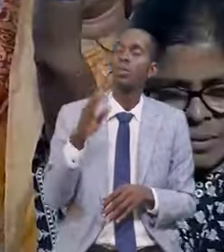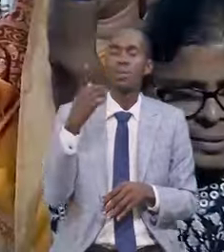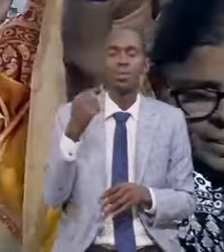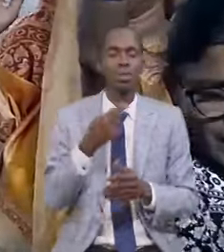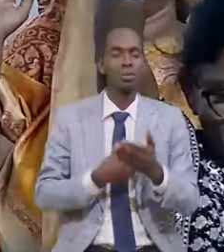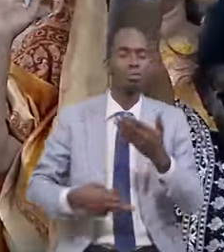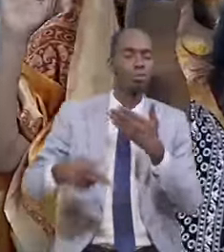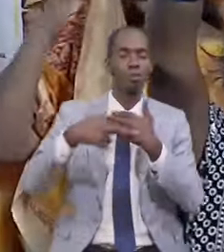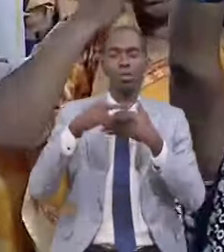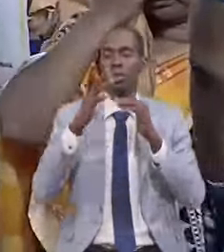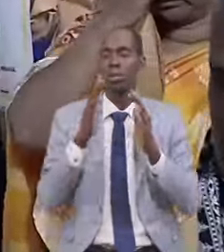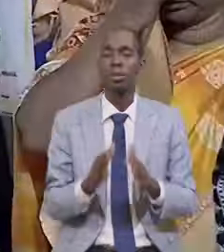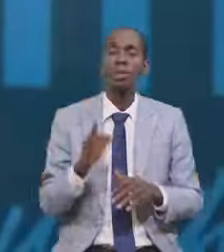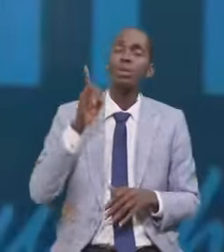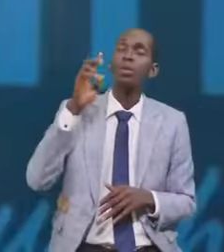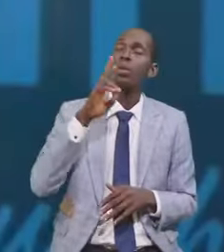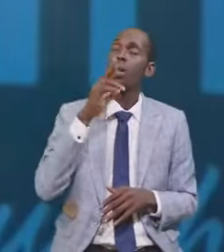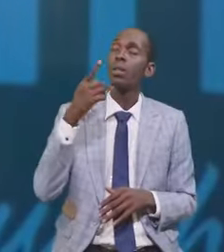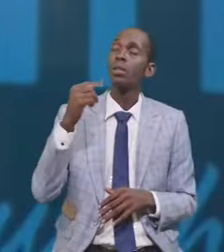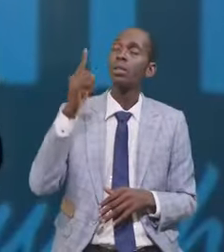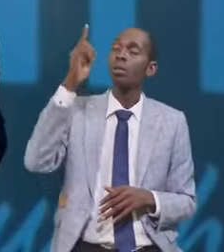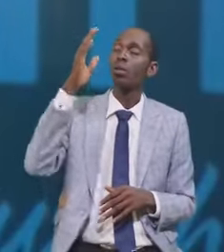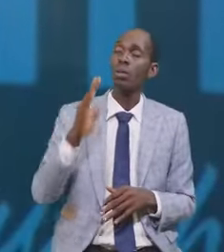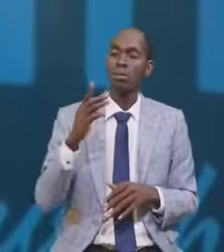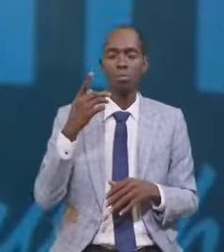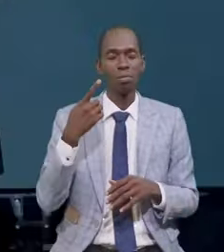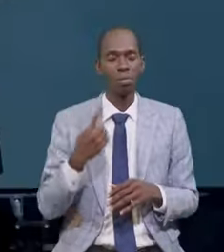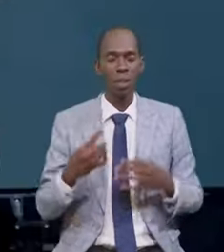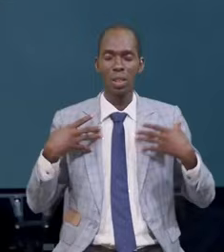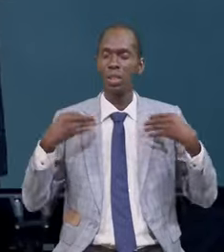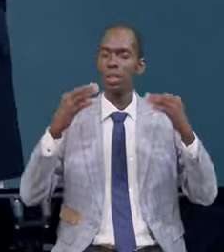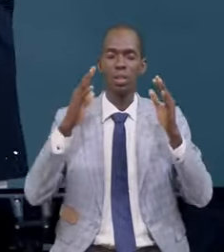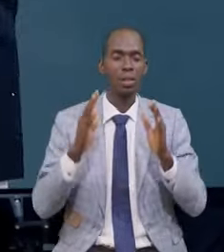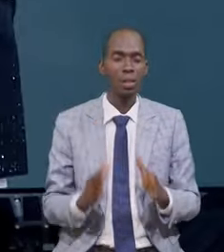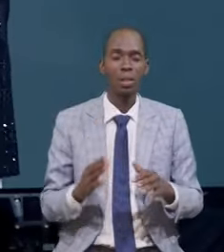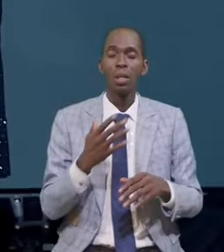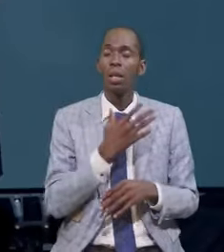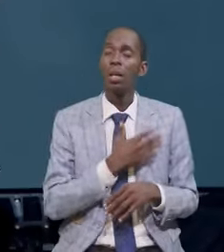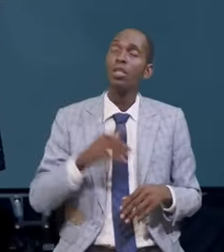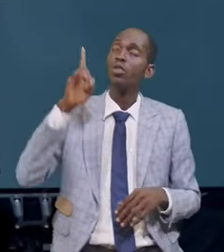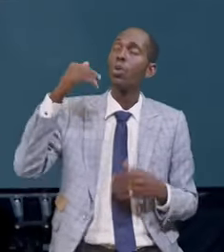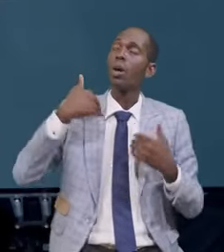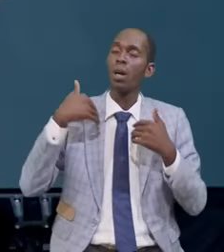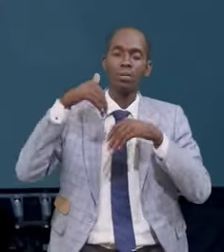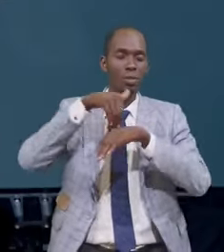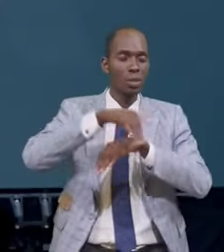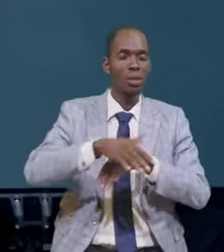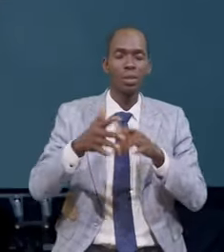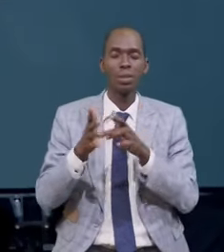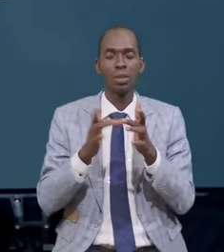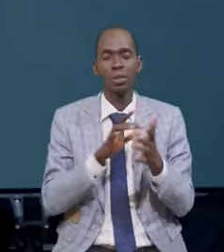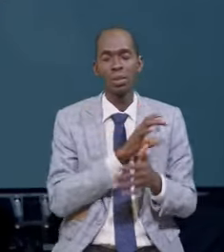నీవు పునరుద్ధరించే దేవుడవు. God the Healer. స్వస్థపరిచే దేవుడవు. And you have sent Jesus Christ. నీవు